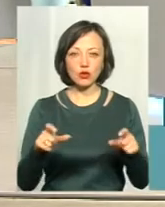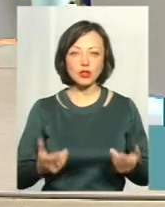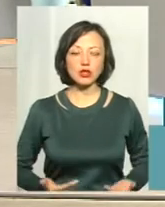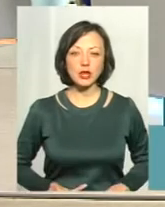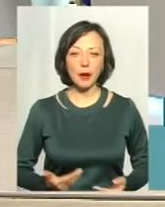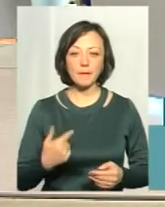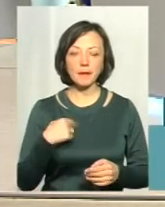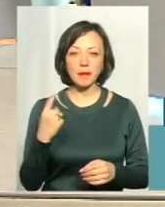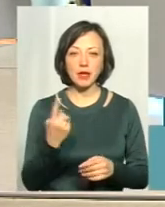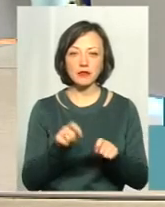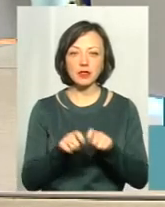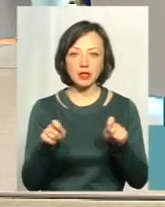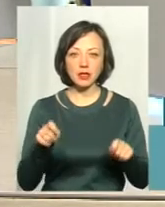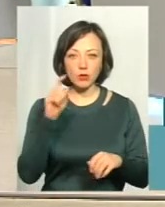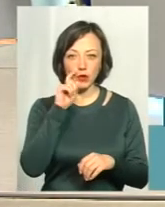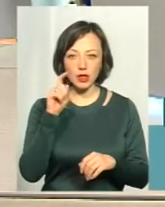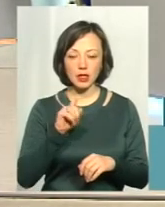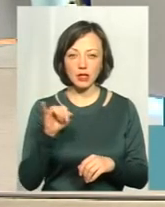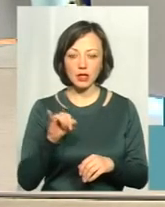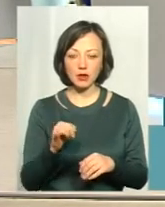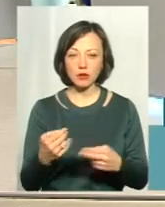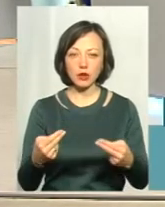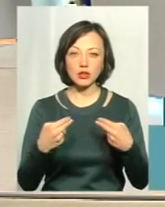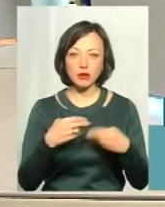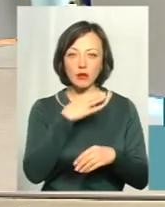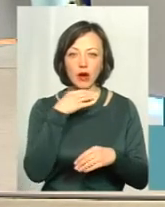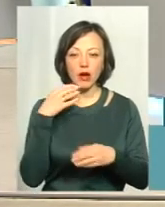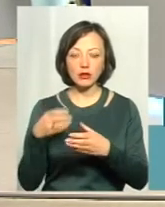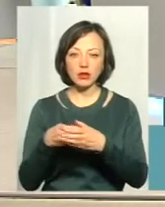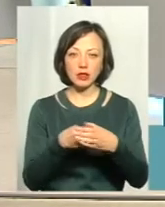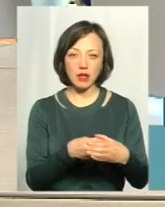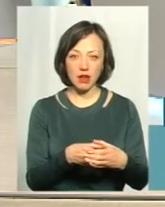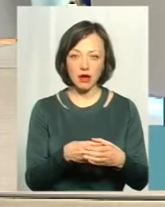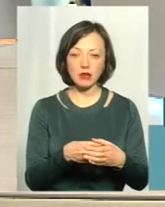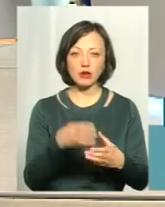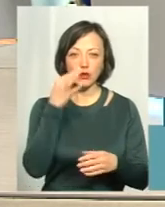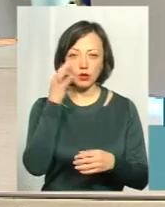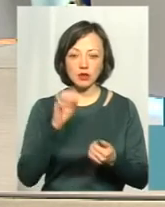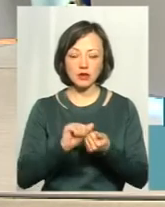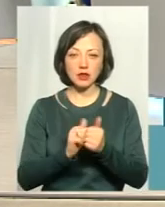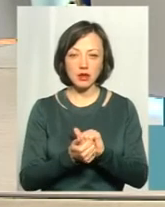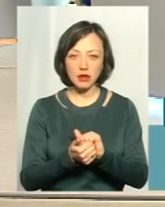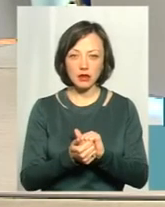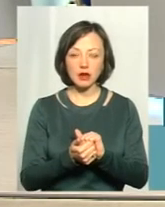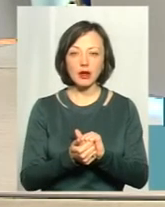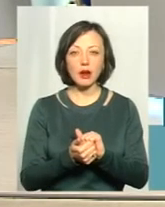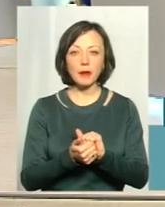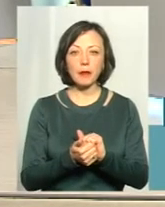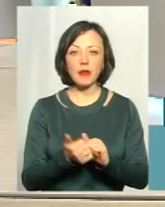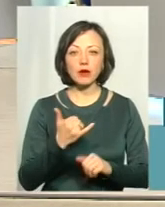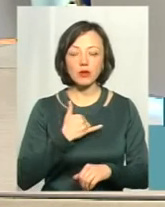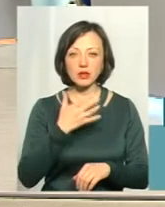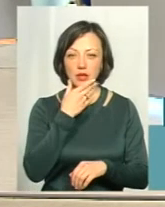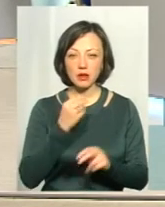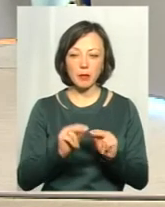Ми самі перші відкрились на Україні, і вже до нас приїжджали дуже багато теж, досвідом ділилися. І в нас дуже